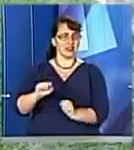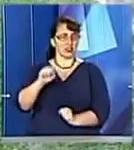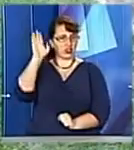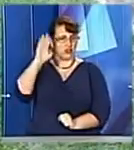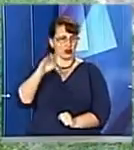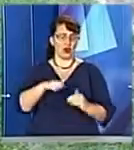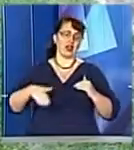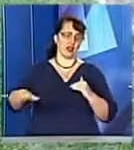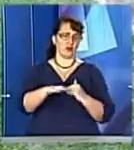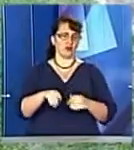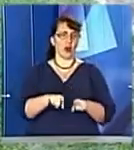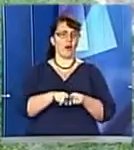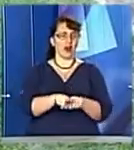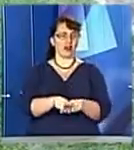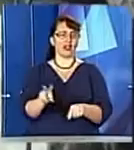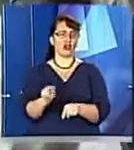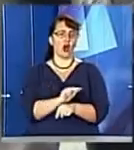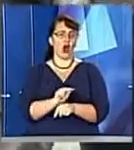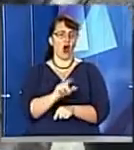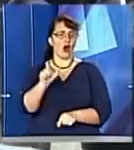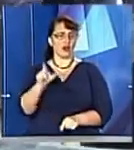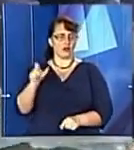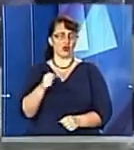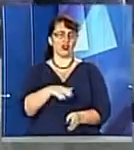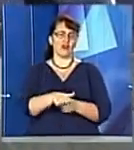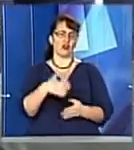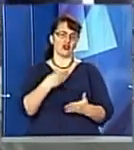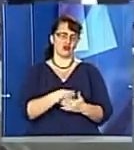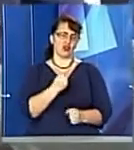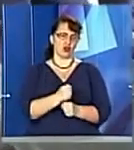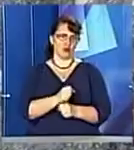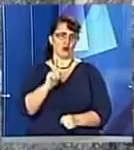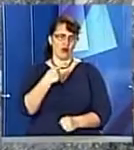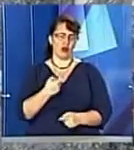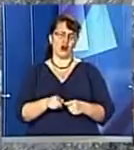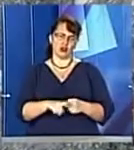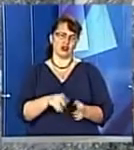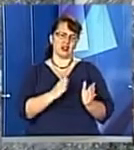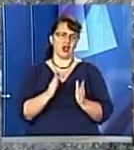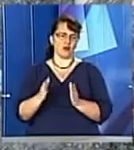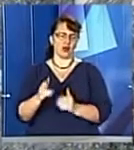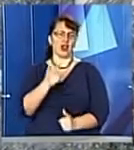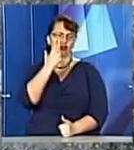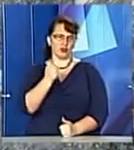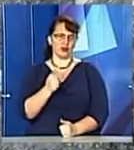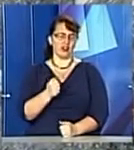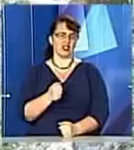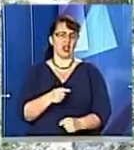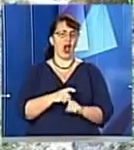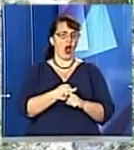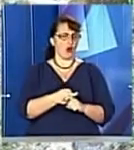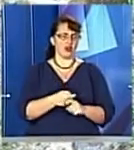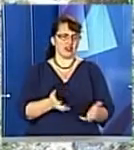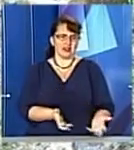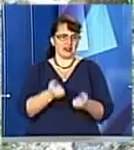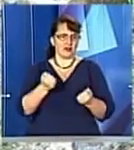подвір'я. Паралельно розкопкам ремонтники виконують і свої роботи. Запевняють, що процес для них звичний, знайдені останки забирати з місця знахідки не